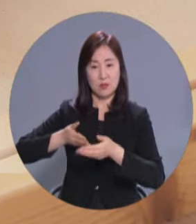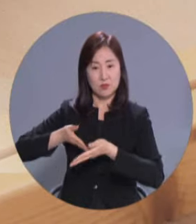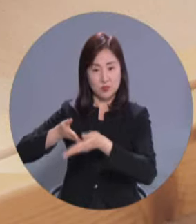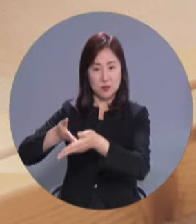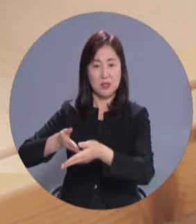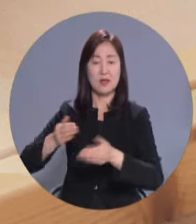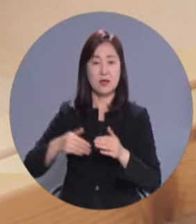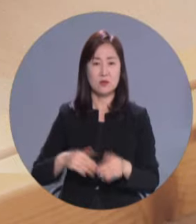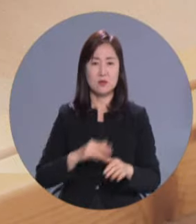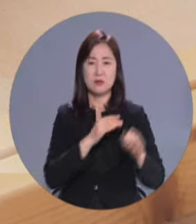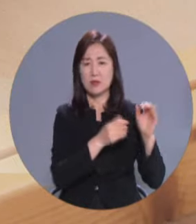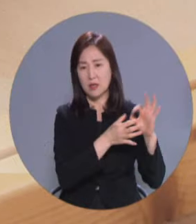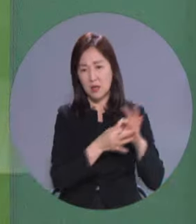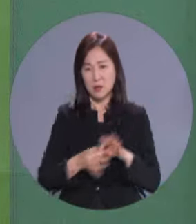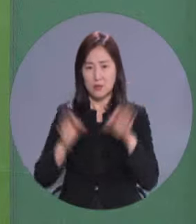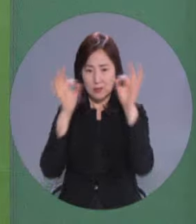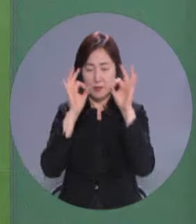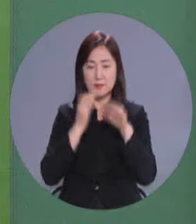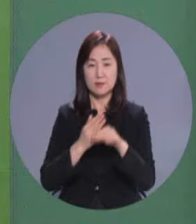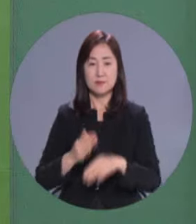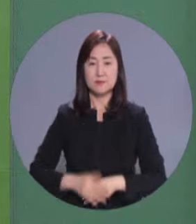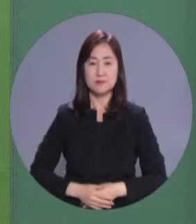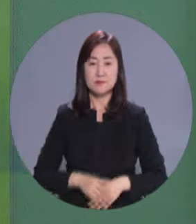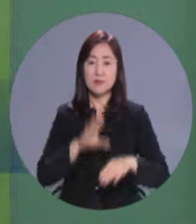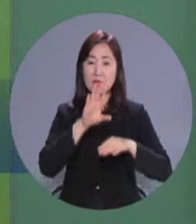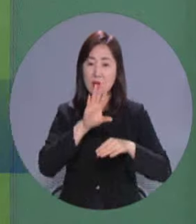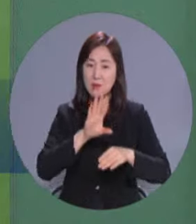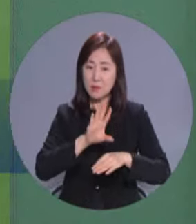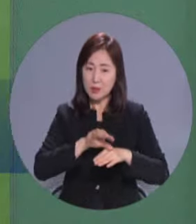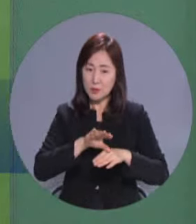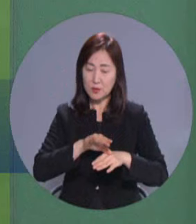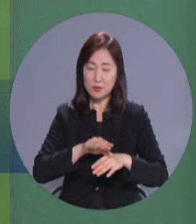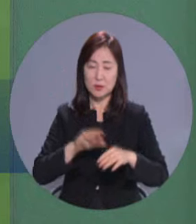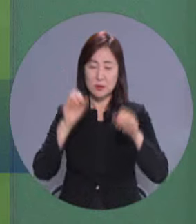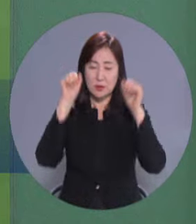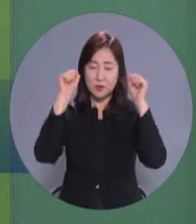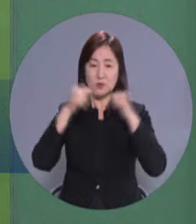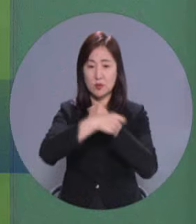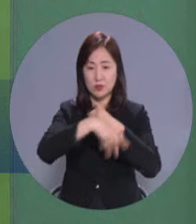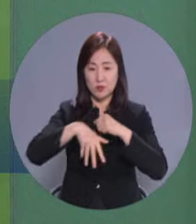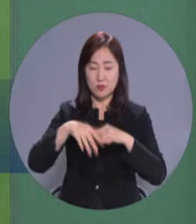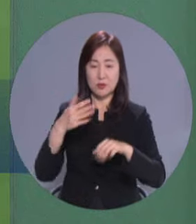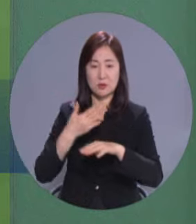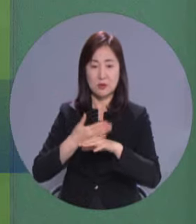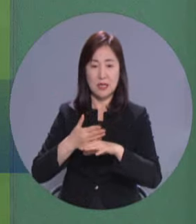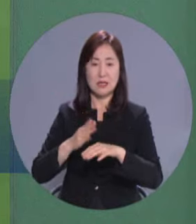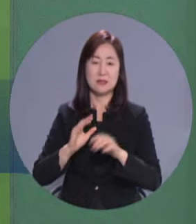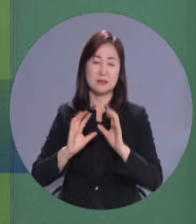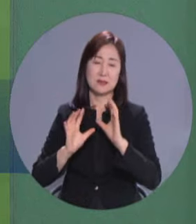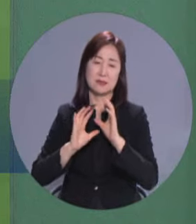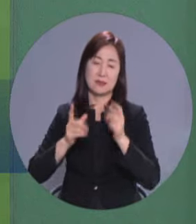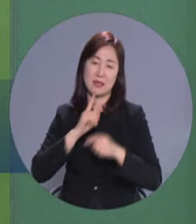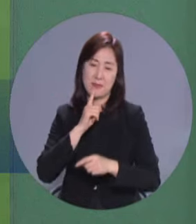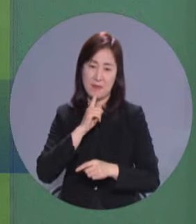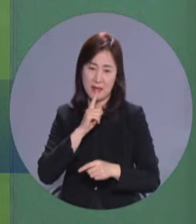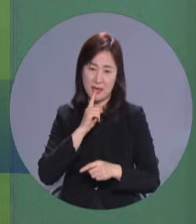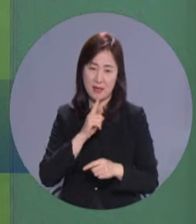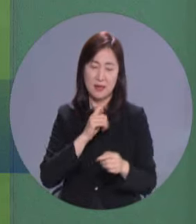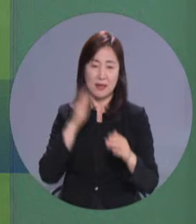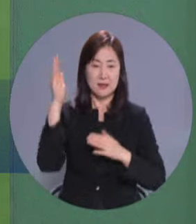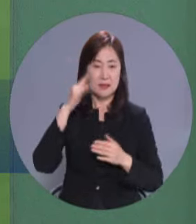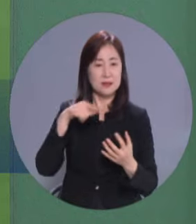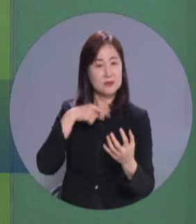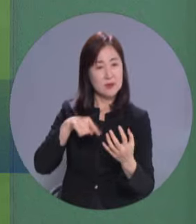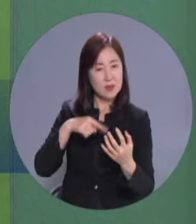그리을 방법을 고심하고 있습니다 방송이나 스포츠 이제 외국어 계적으로 학생들을 이제